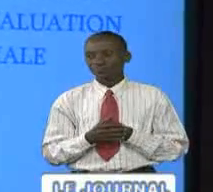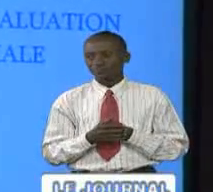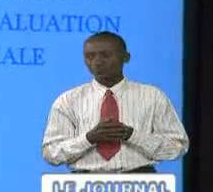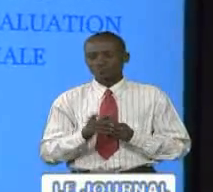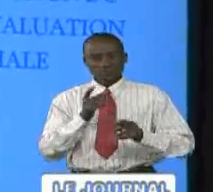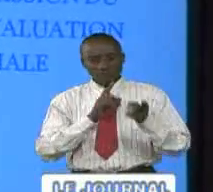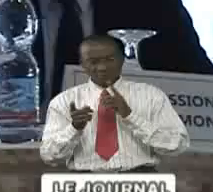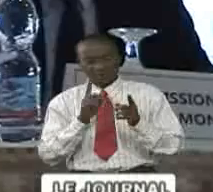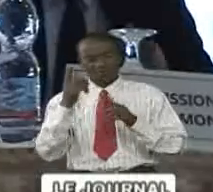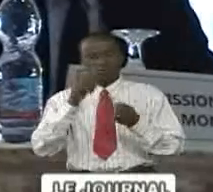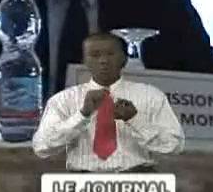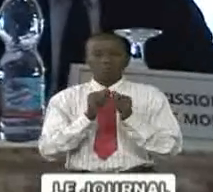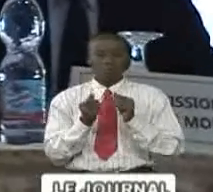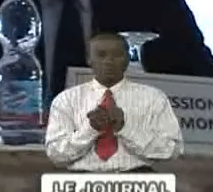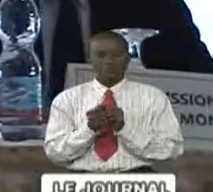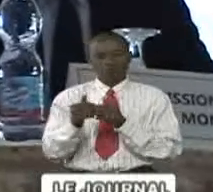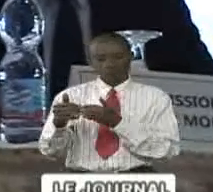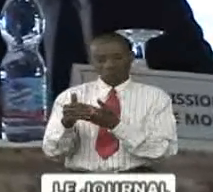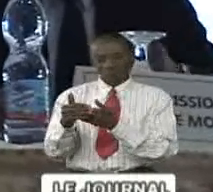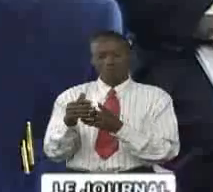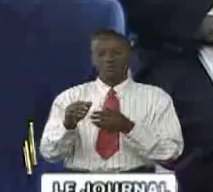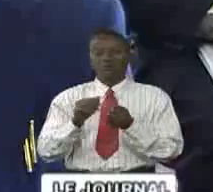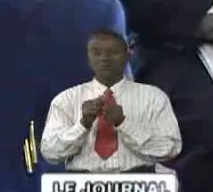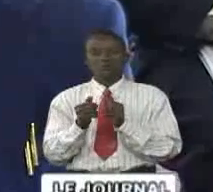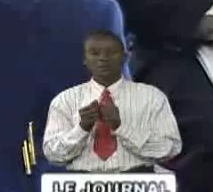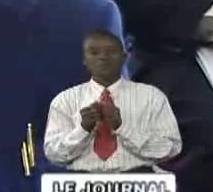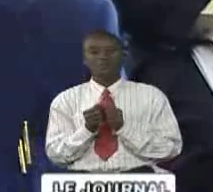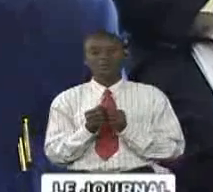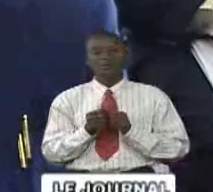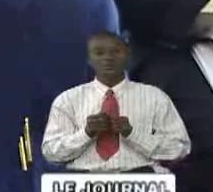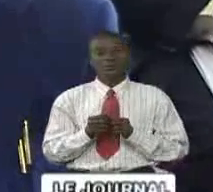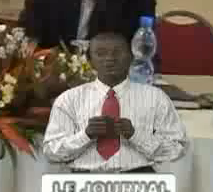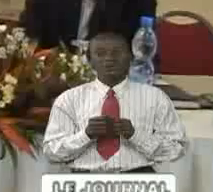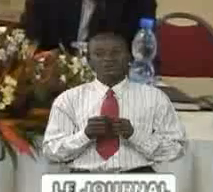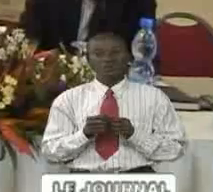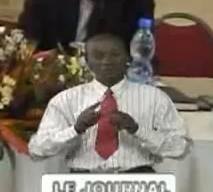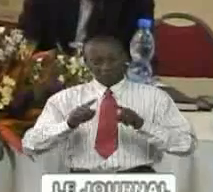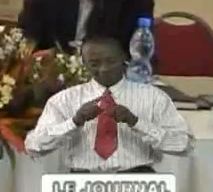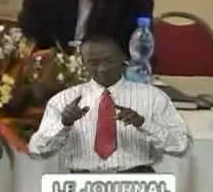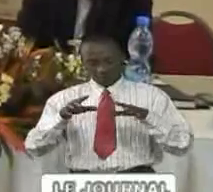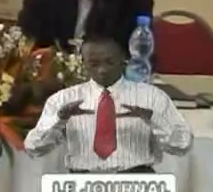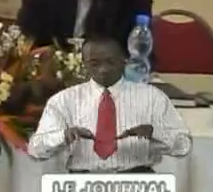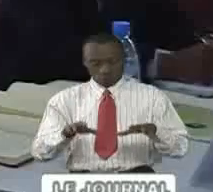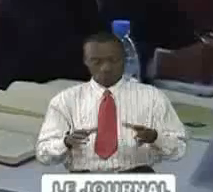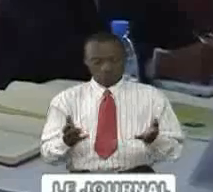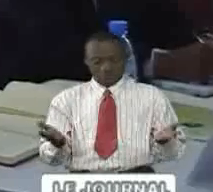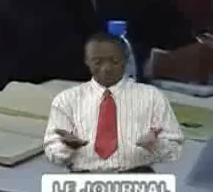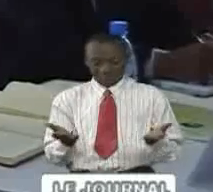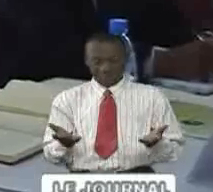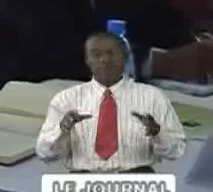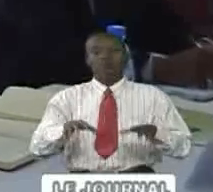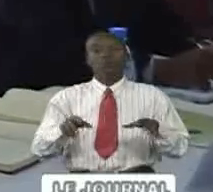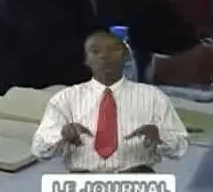la thématique de l'approche liée aux opérations de cette institution de Bretton Woods au Congo démocratique, pays post-conflit, qui,